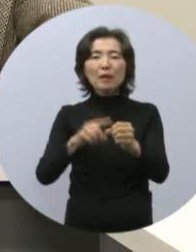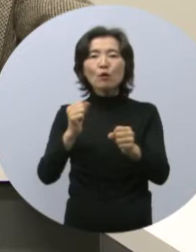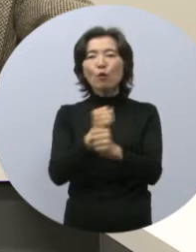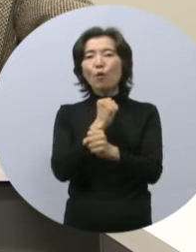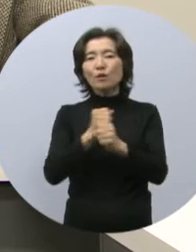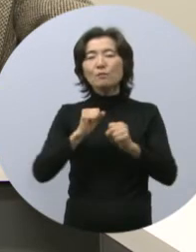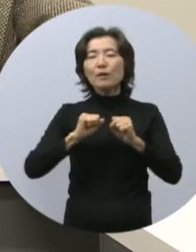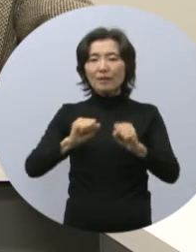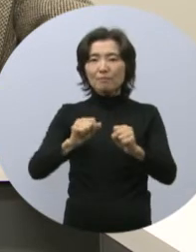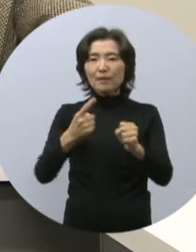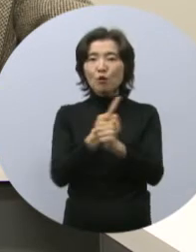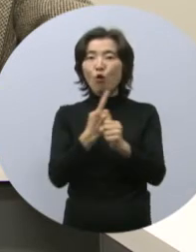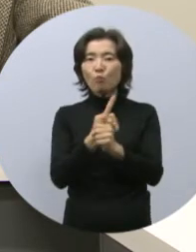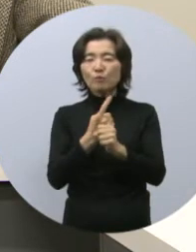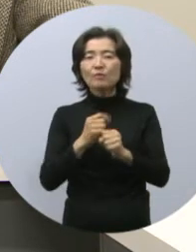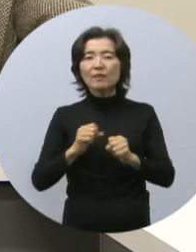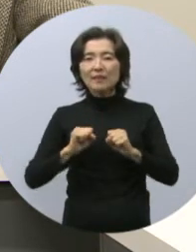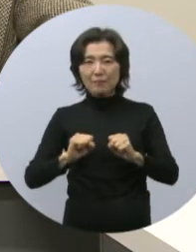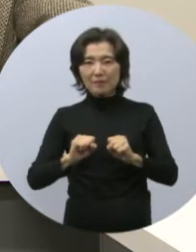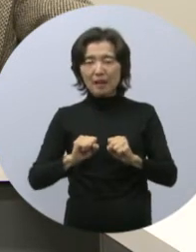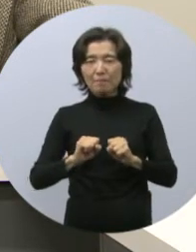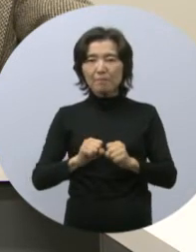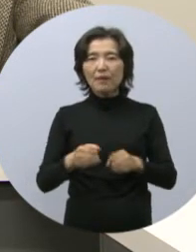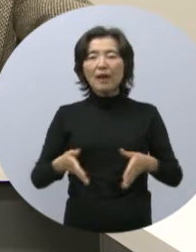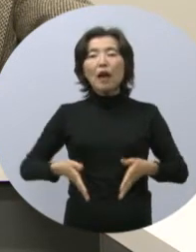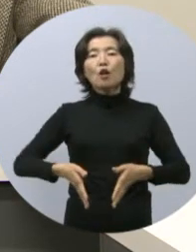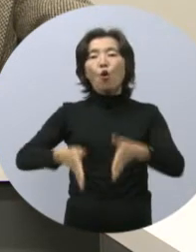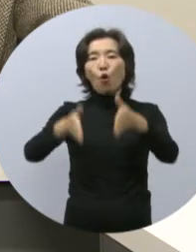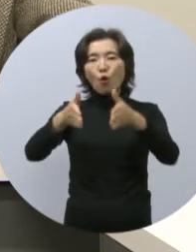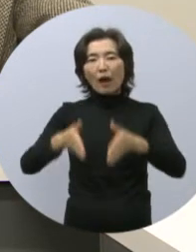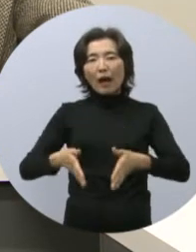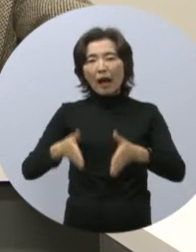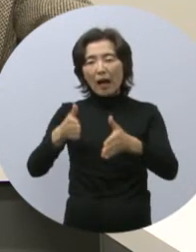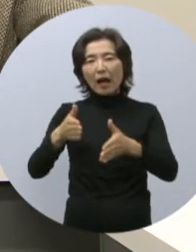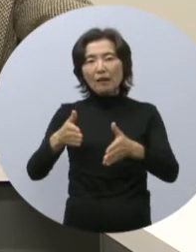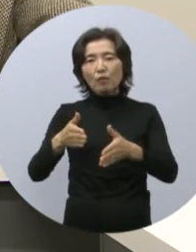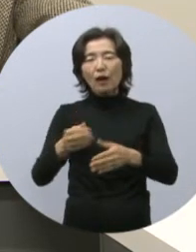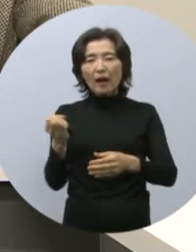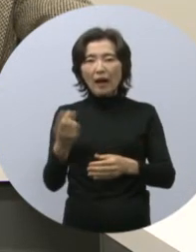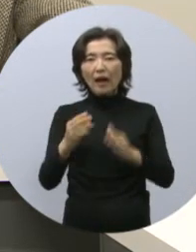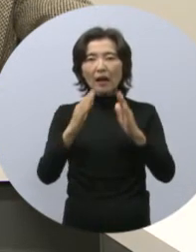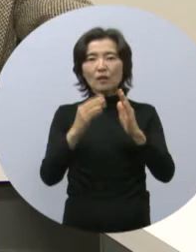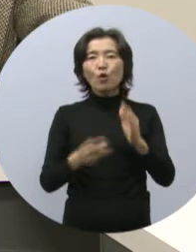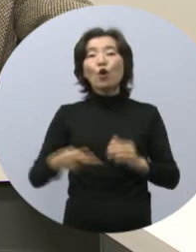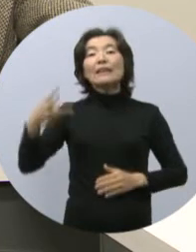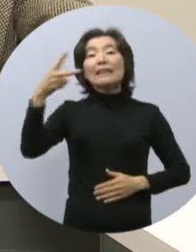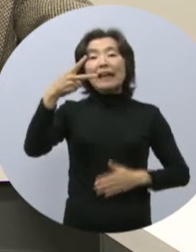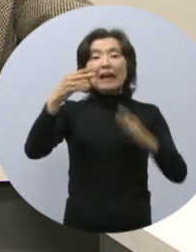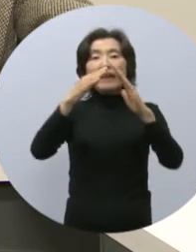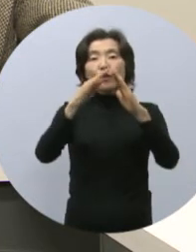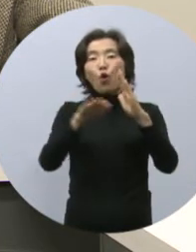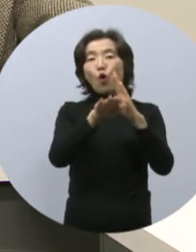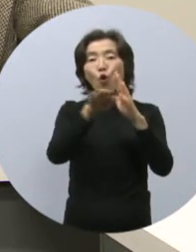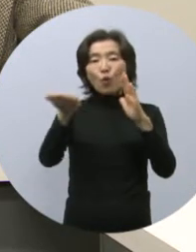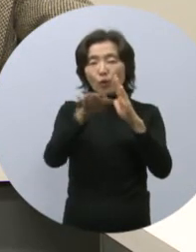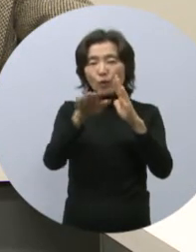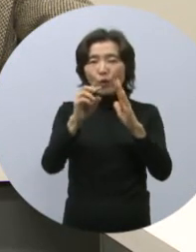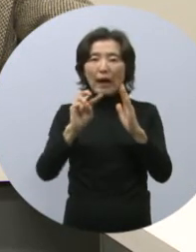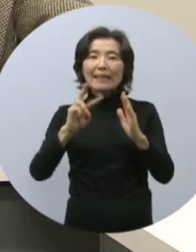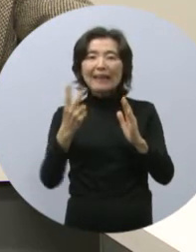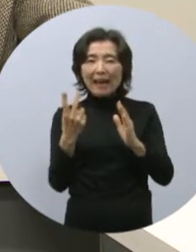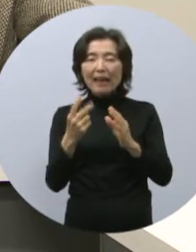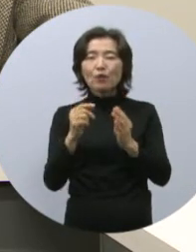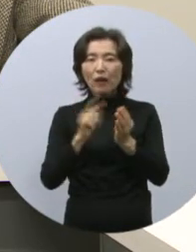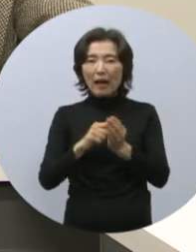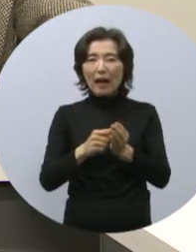ました。その他廊下の動線の変更とか、それから2階の洋間の天井の張り替え、それからベラン